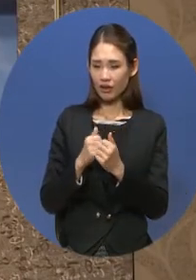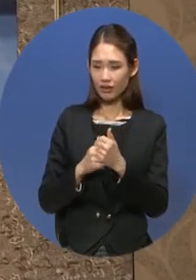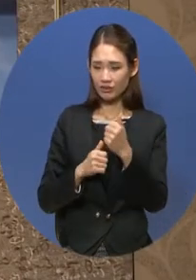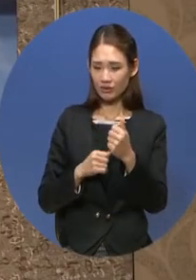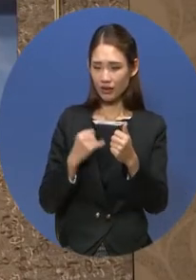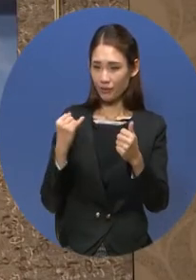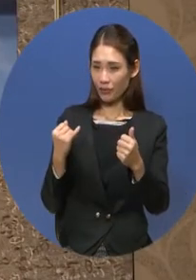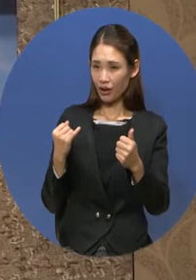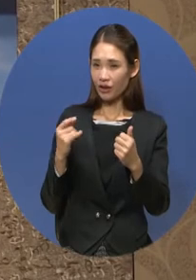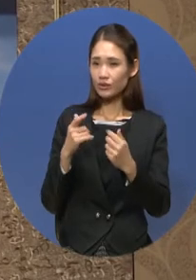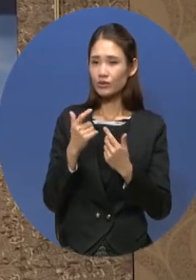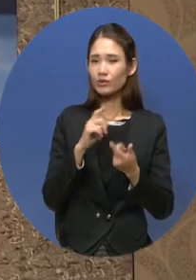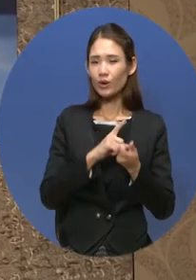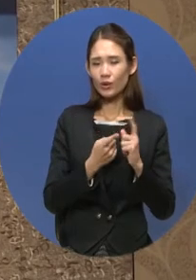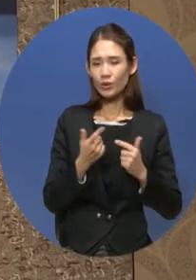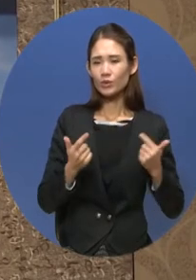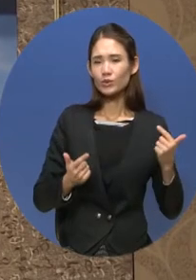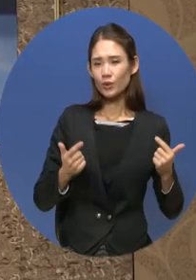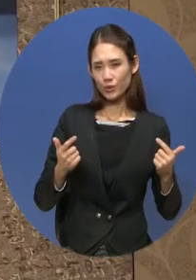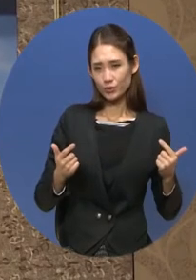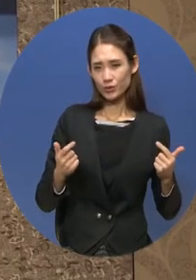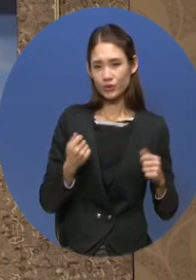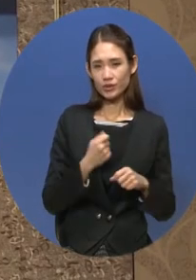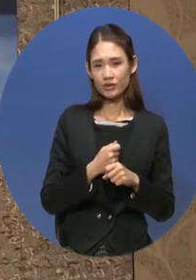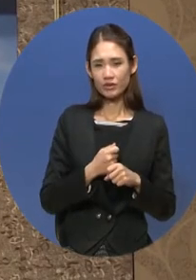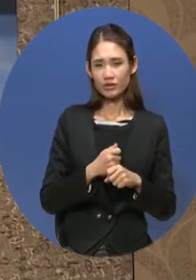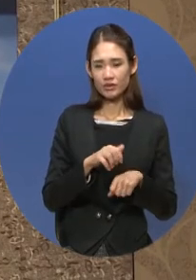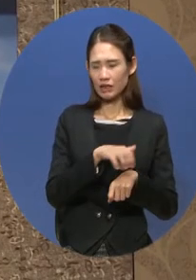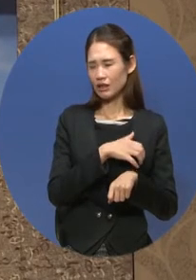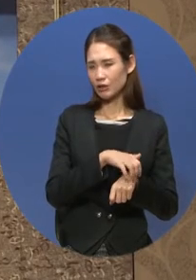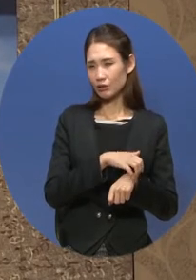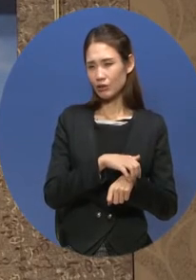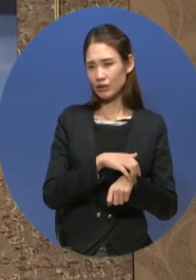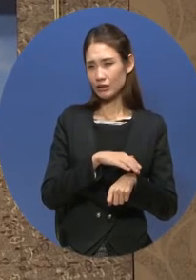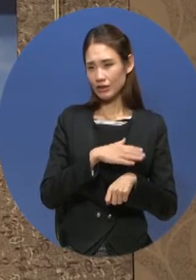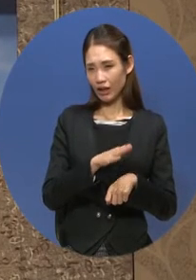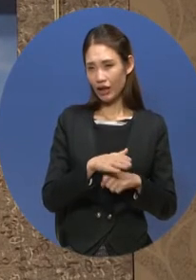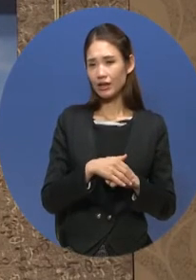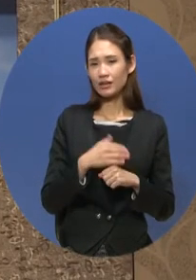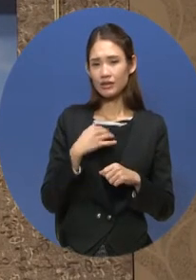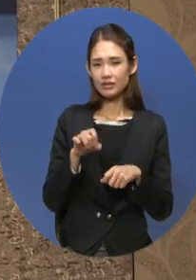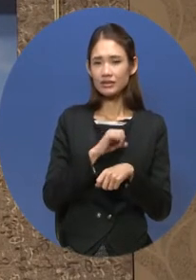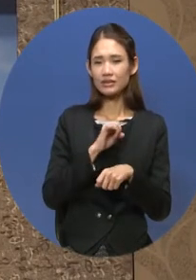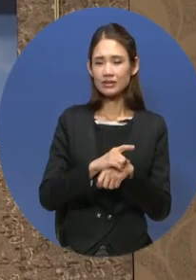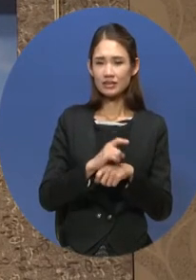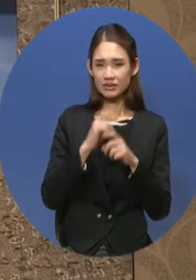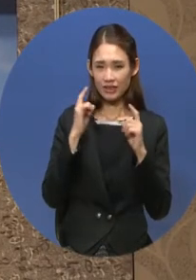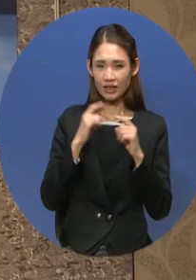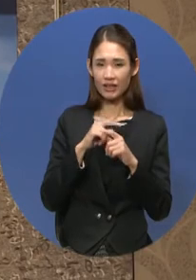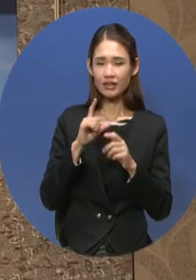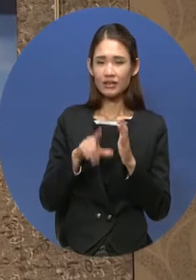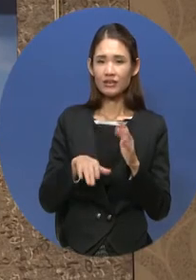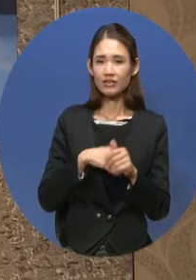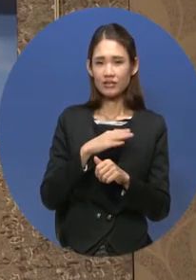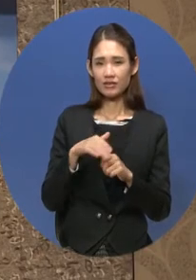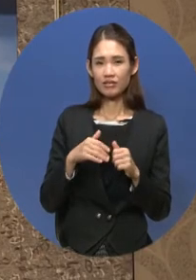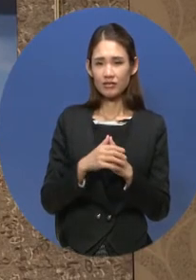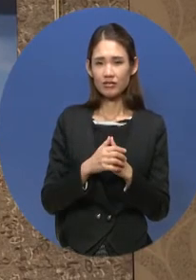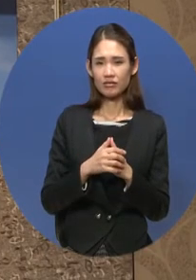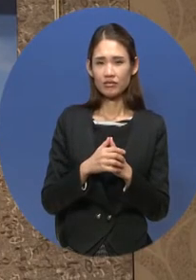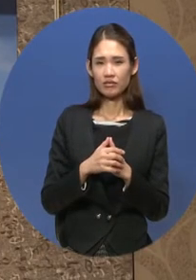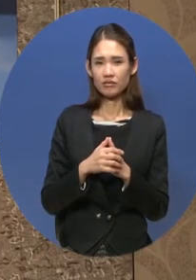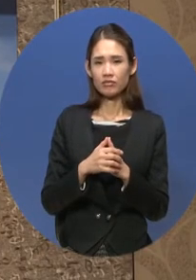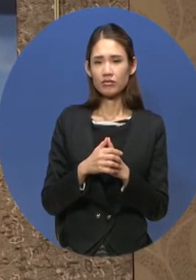조율을 해야 되잖아요. 그렇죠. 삶이라는 건. 이제 그런 것도 귀찮은 거죠. 요즘 너무 개성 네, 시대가 너무 돼가지고. 개성시대가 되어서.